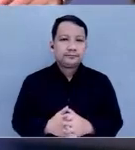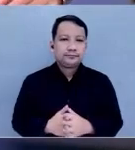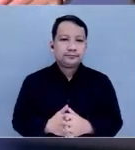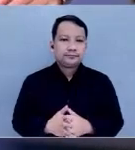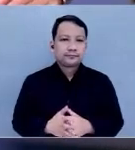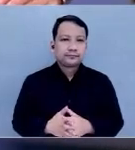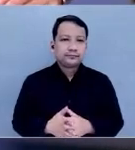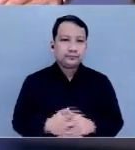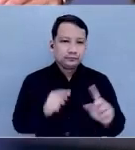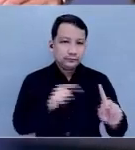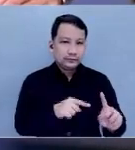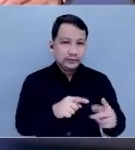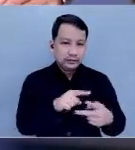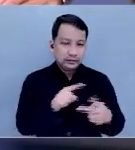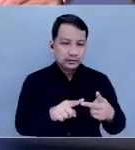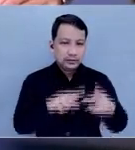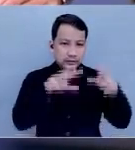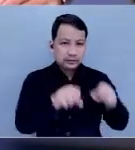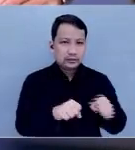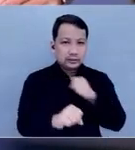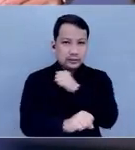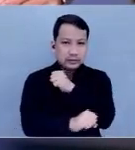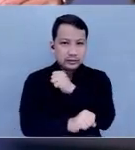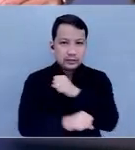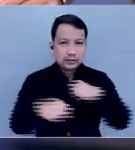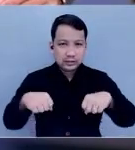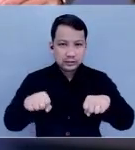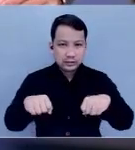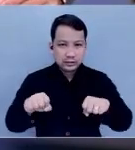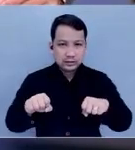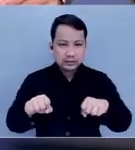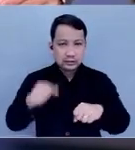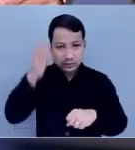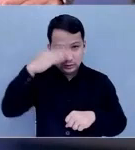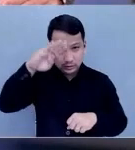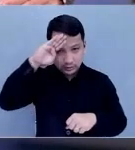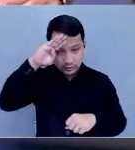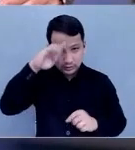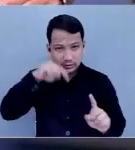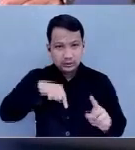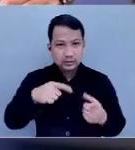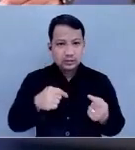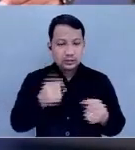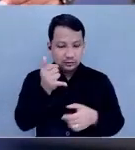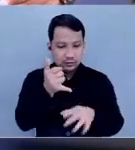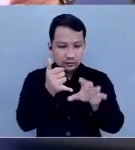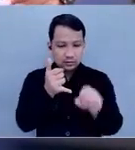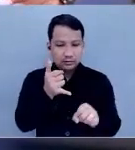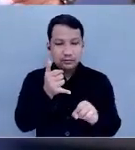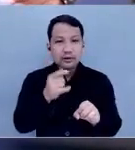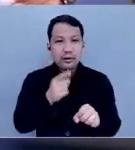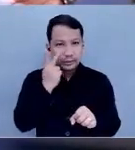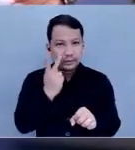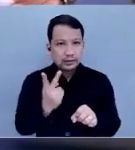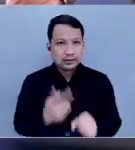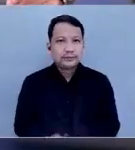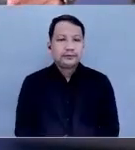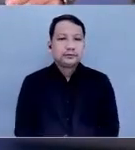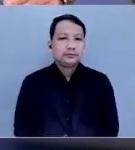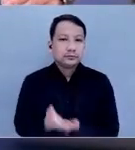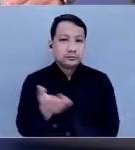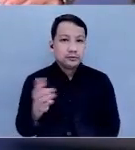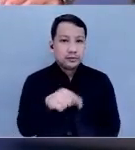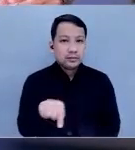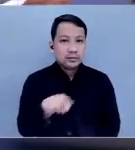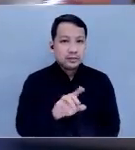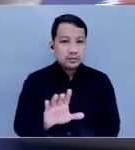Arestado ang dalawang sospek sa pagnanakaw ng motorsiklo sa Cavite. Ang krimen nasa pulpa sa CCTV. Nasa frontline ng balitang yan,